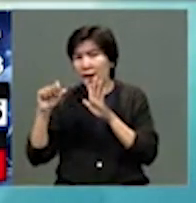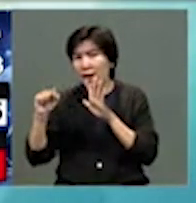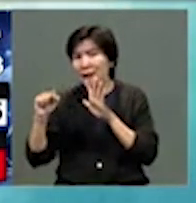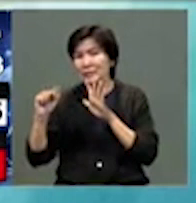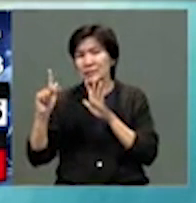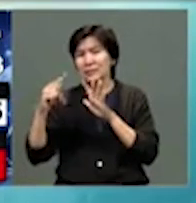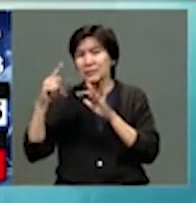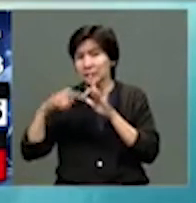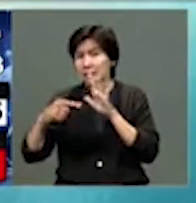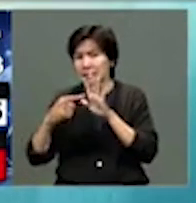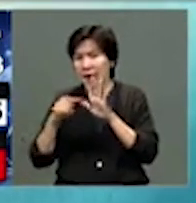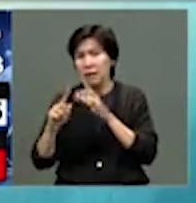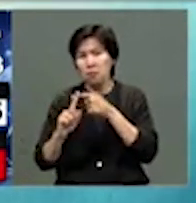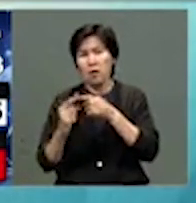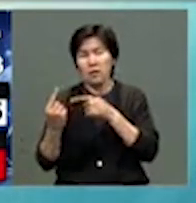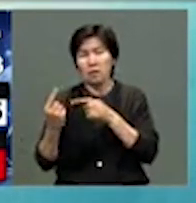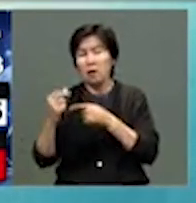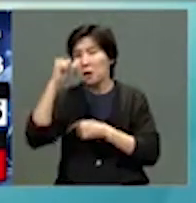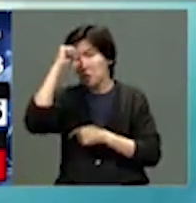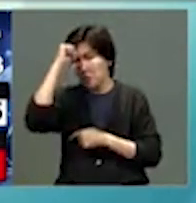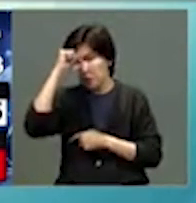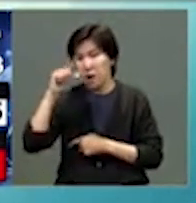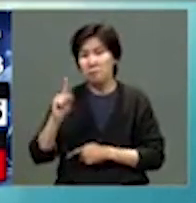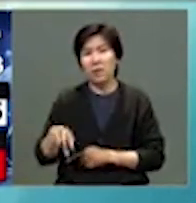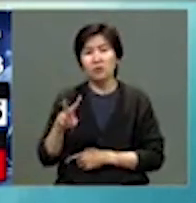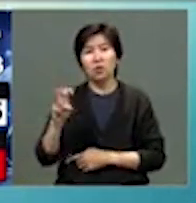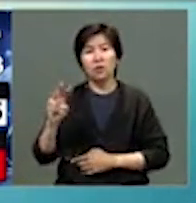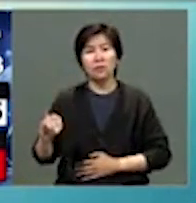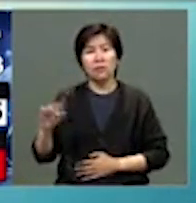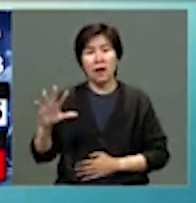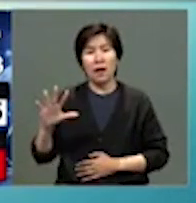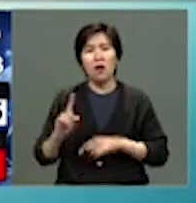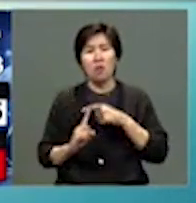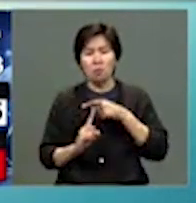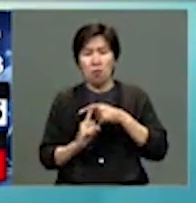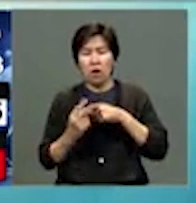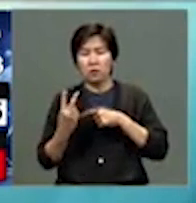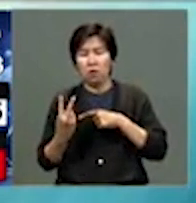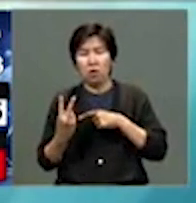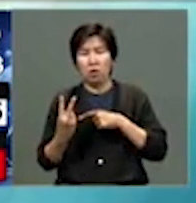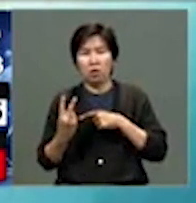คนนะครับวันนี้บวกหนึ่งอินเดียมาแล้ว 2445วันนี้บวกเพิ่ม 2จากเดิม 6เป็น 8